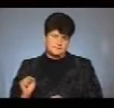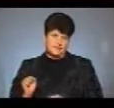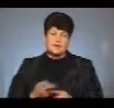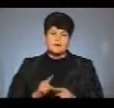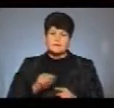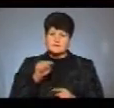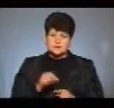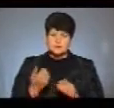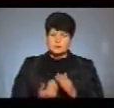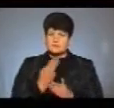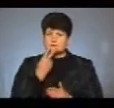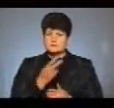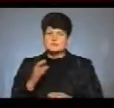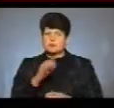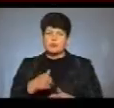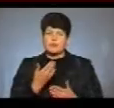випуску дивіться про таке.